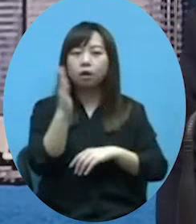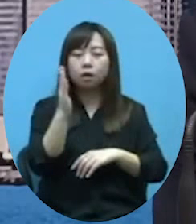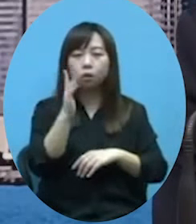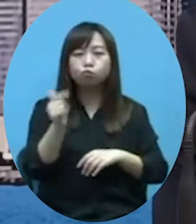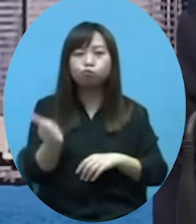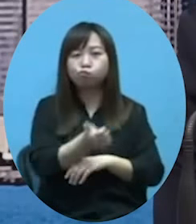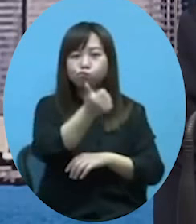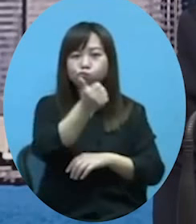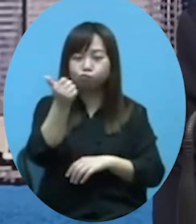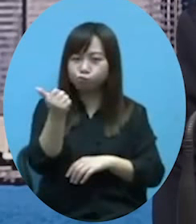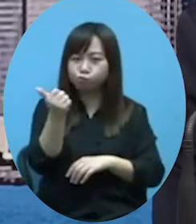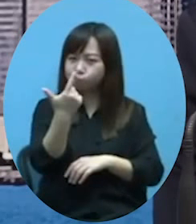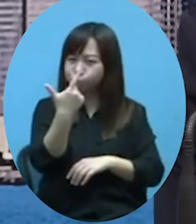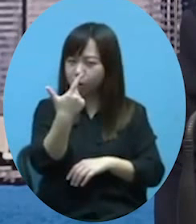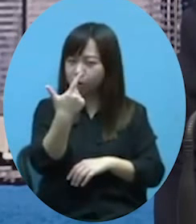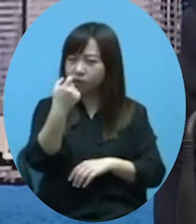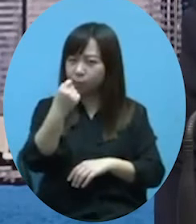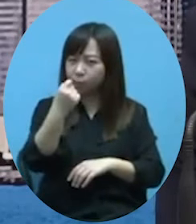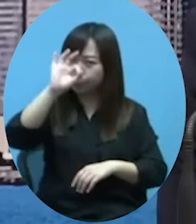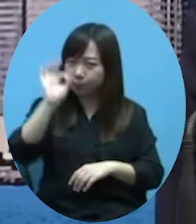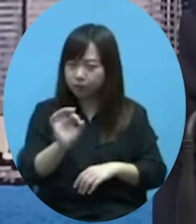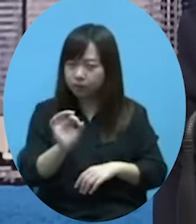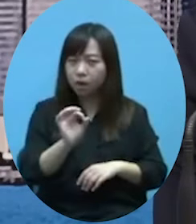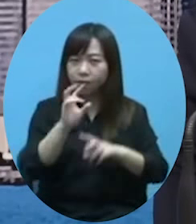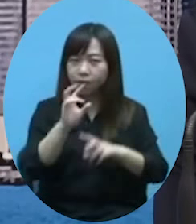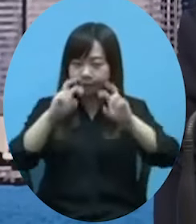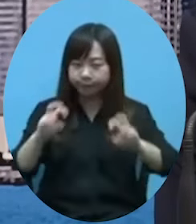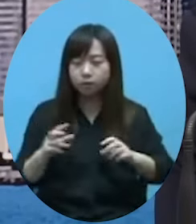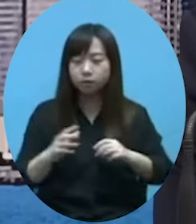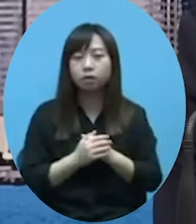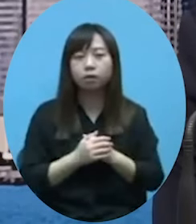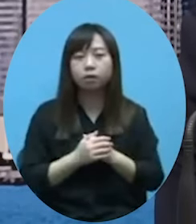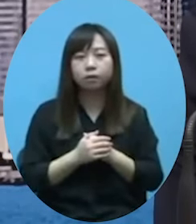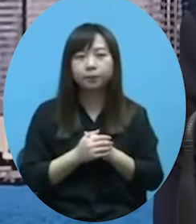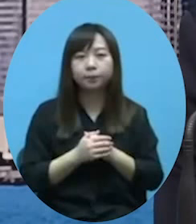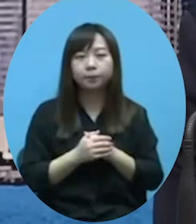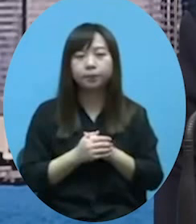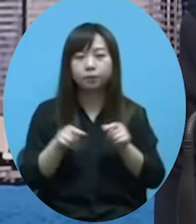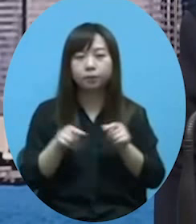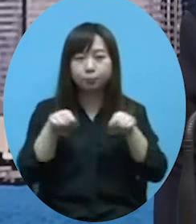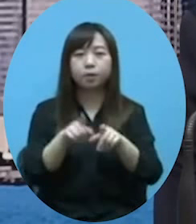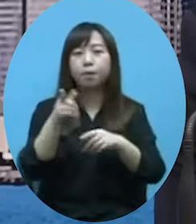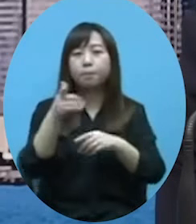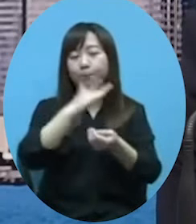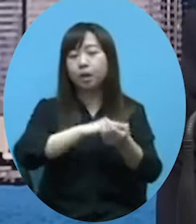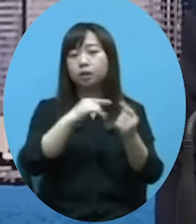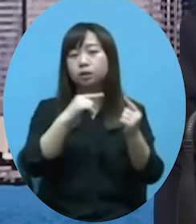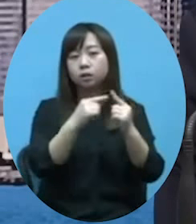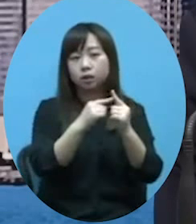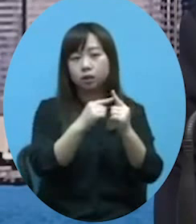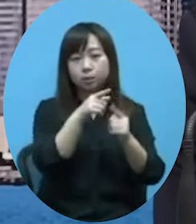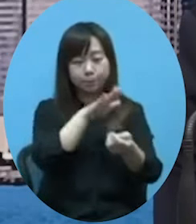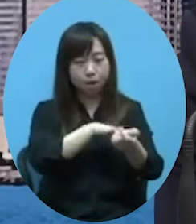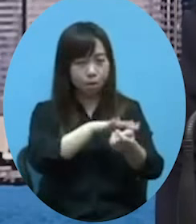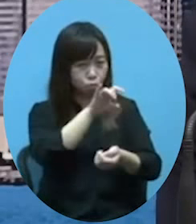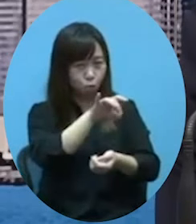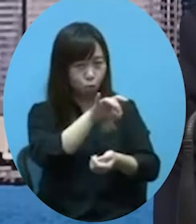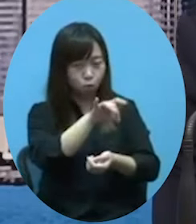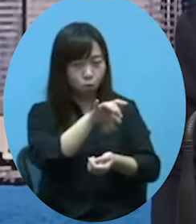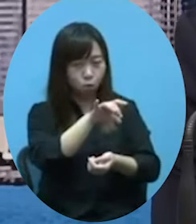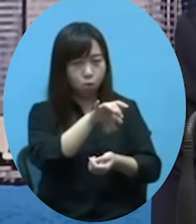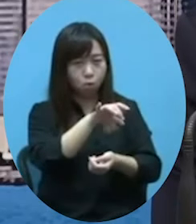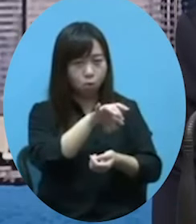已經完成了八成的分析的了那會和那個病人那個那個病毒呢是